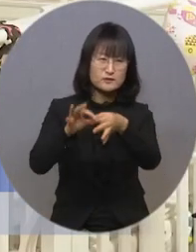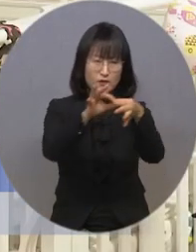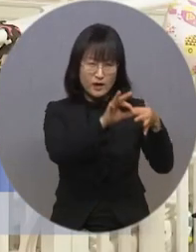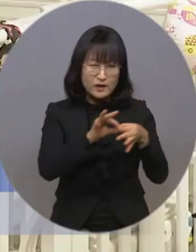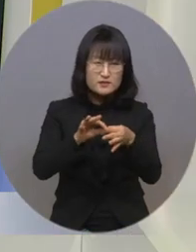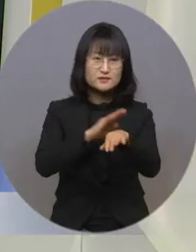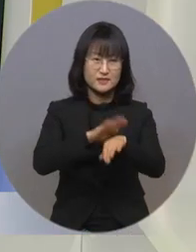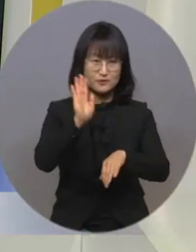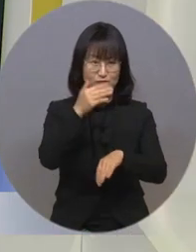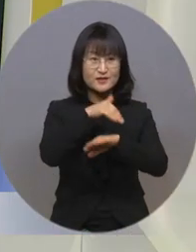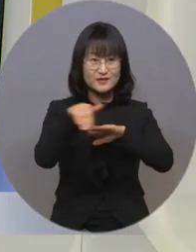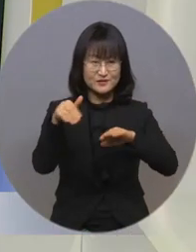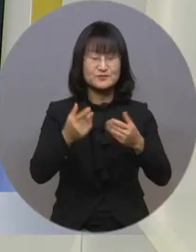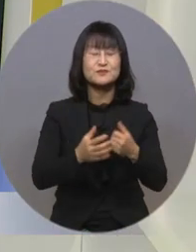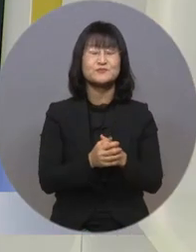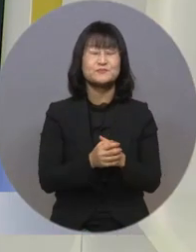예정입니다.